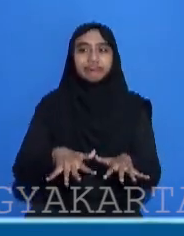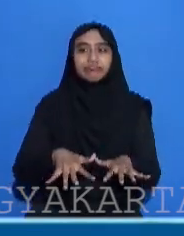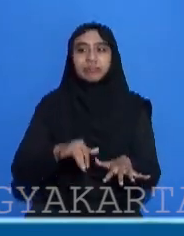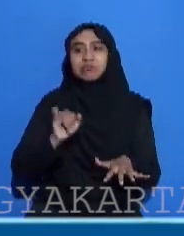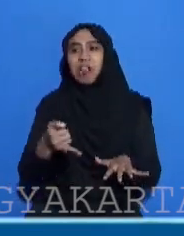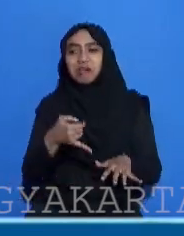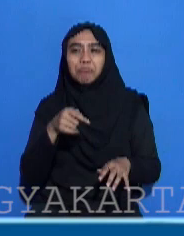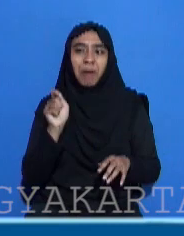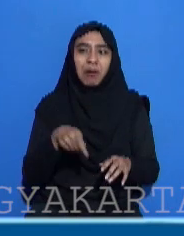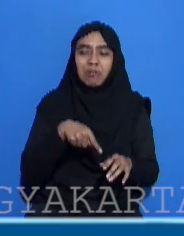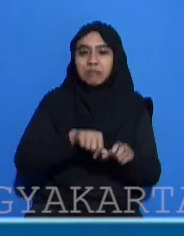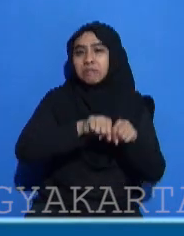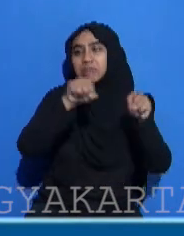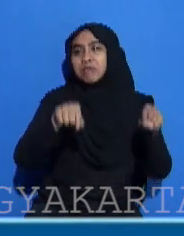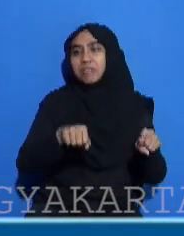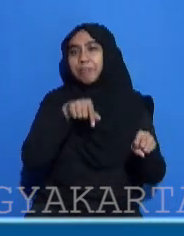tebar pada Toyota